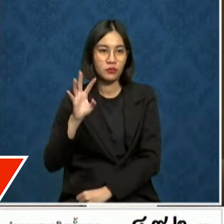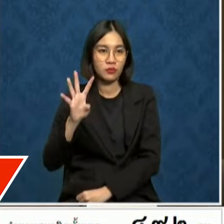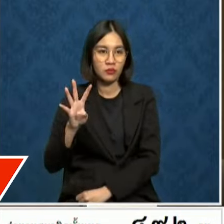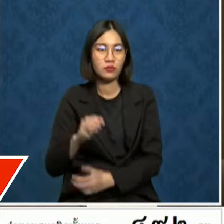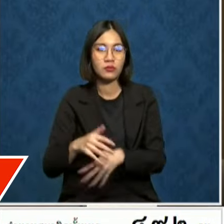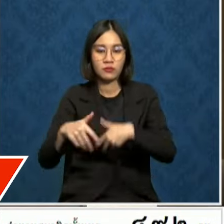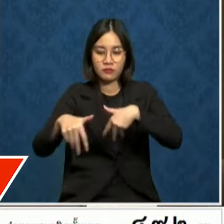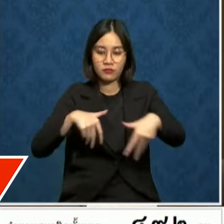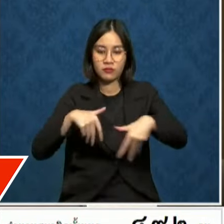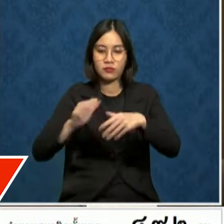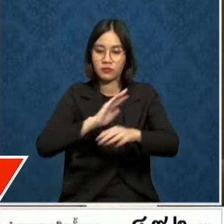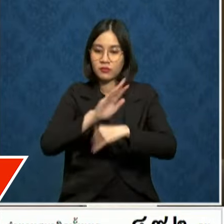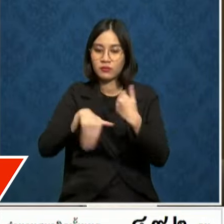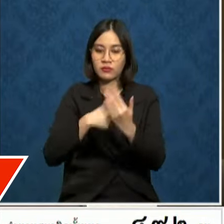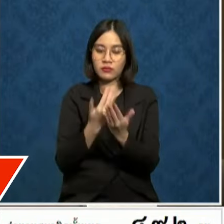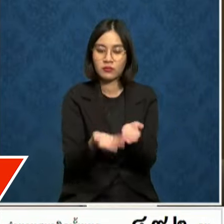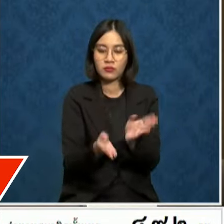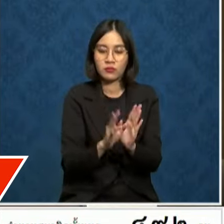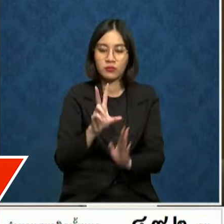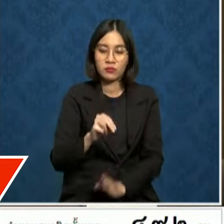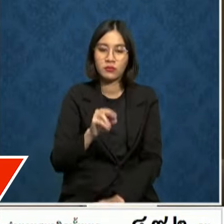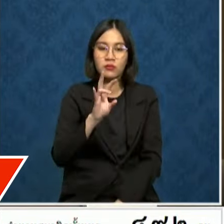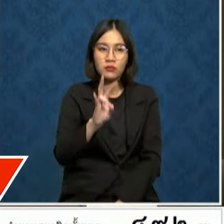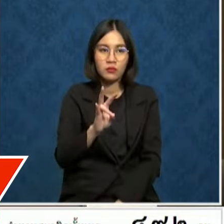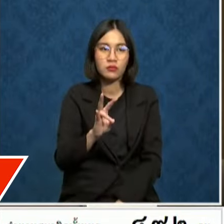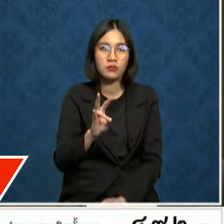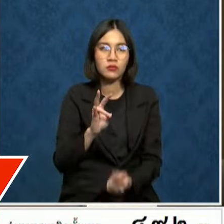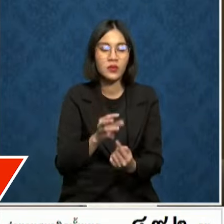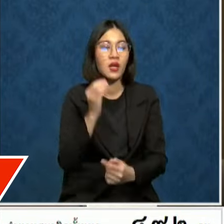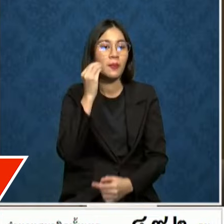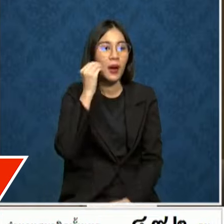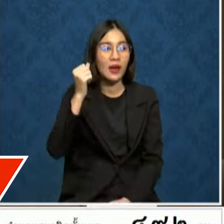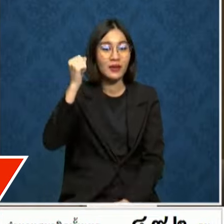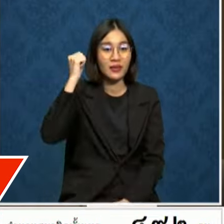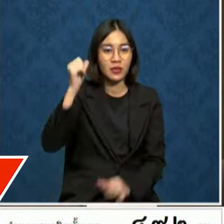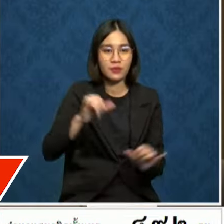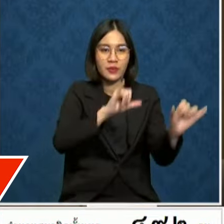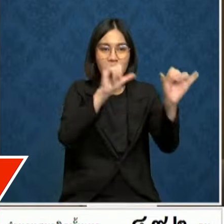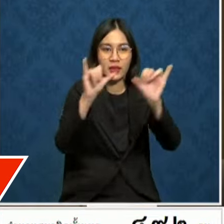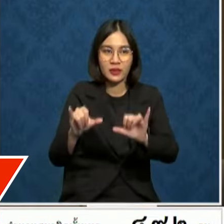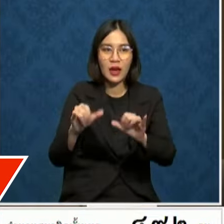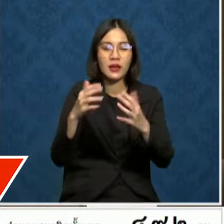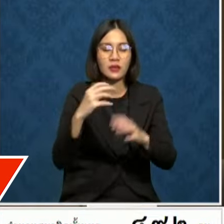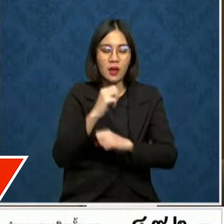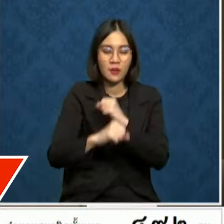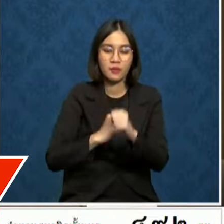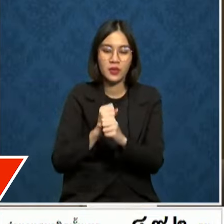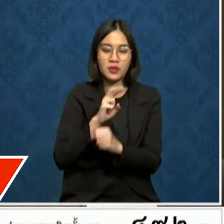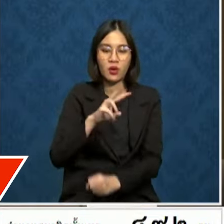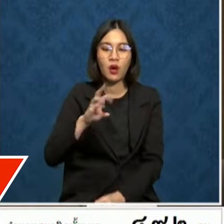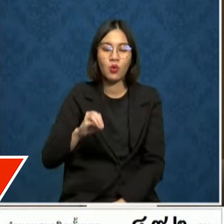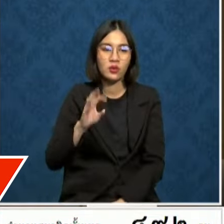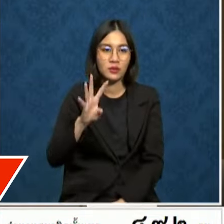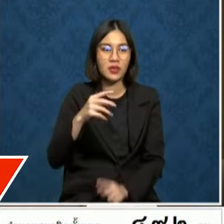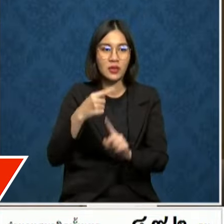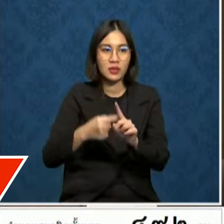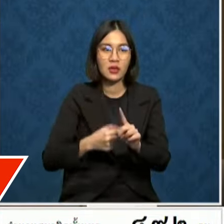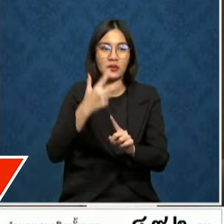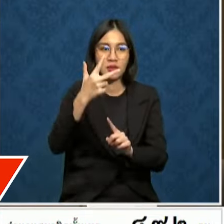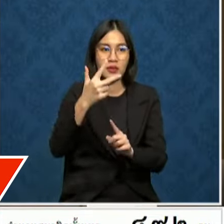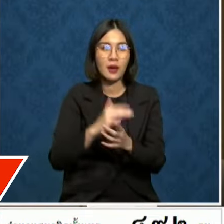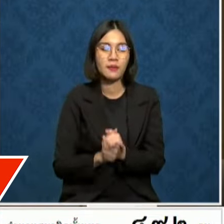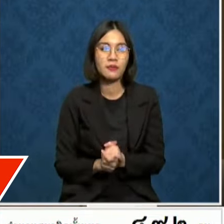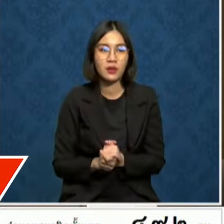บางกลอยทั้งหมด 37ครอบครัวกลับขึ้นไปถิ่นฐานเดิมนะฮะแล้วก็วันเ่อปี 2564วันเดือนมีนาคม